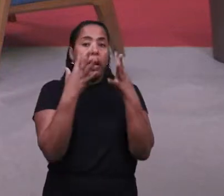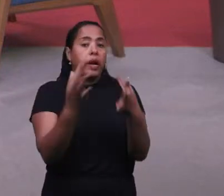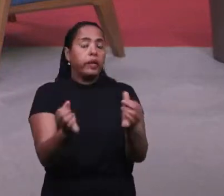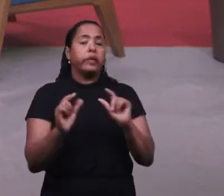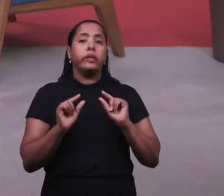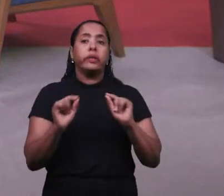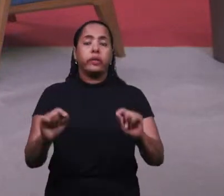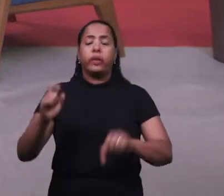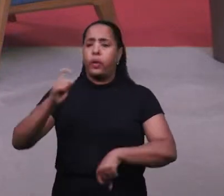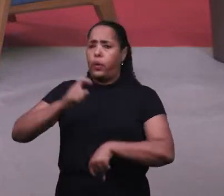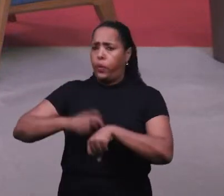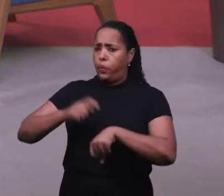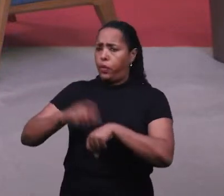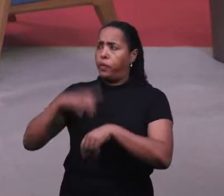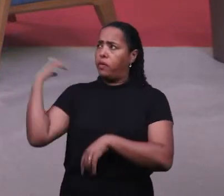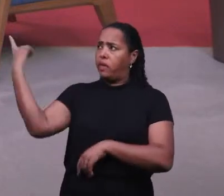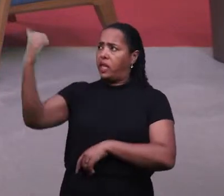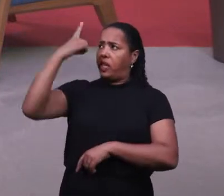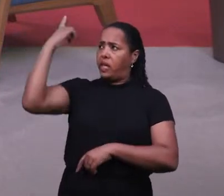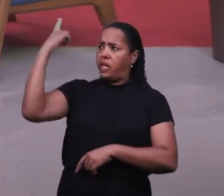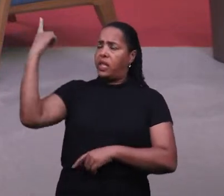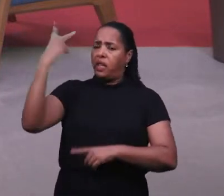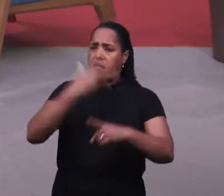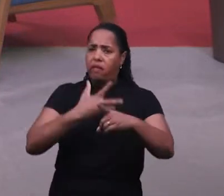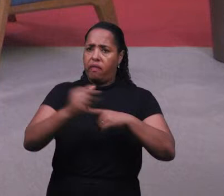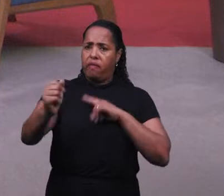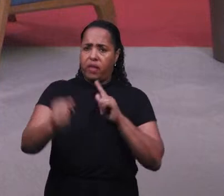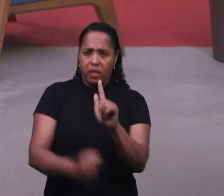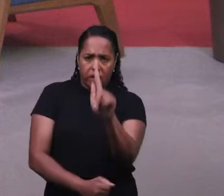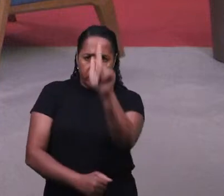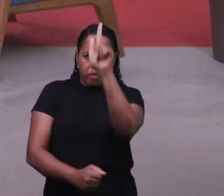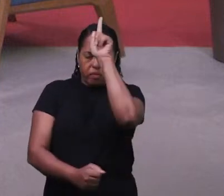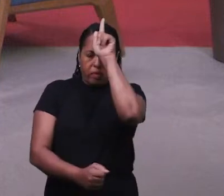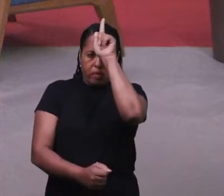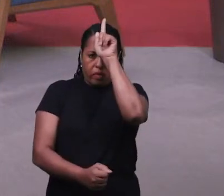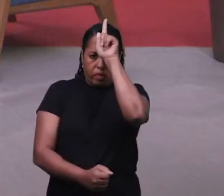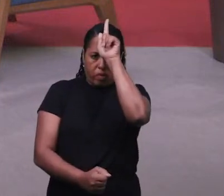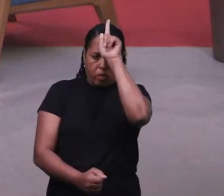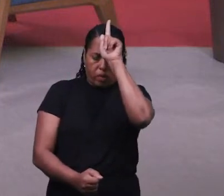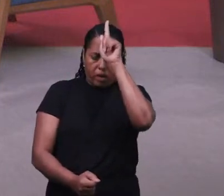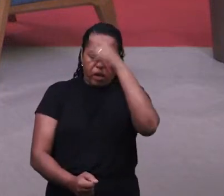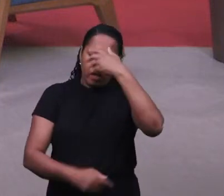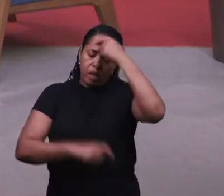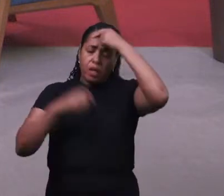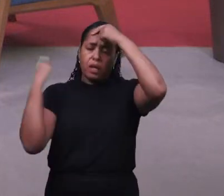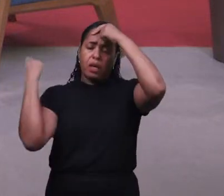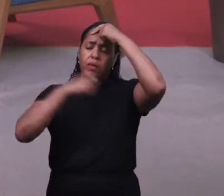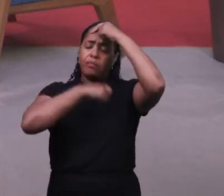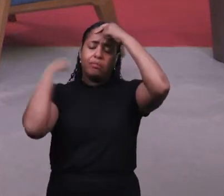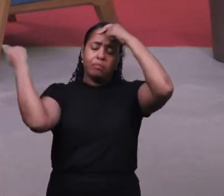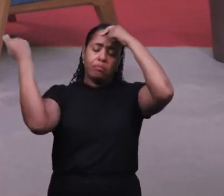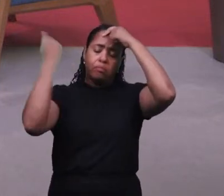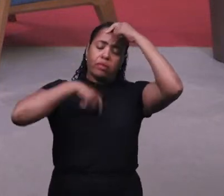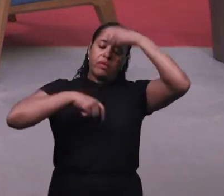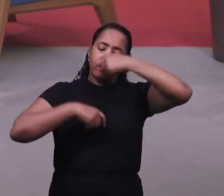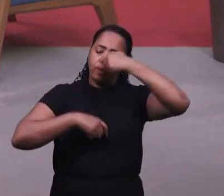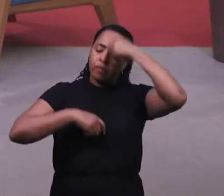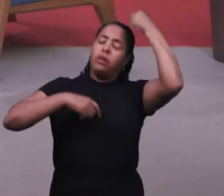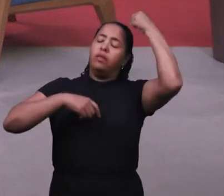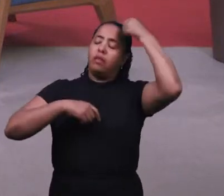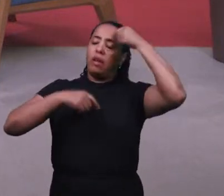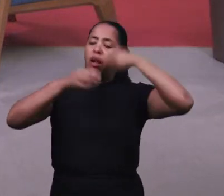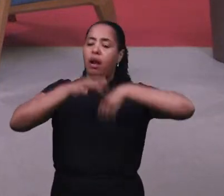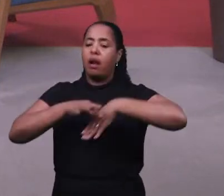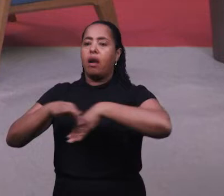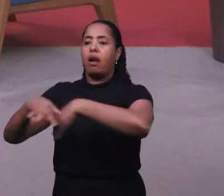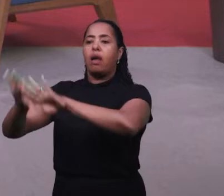Jérusalem. Mais un fait qui attire notre attention, c'est que quand il a vaincu le géant Goliath, qui a été décapité, et a eu sa tête coupée,